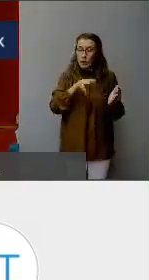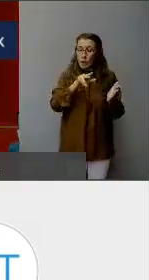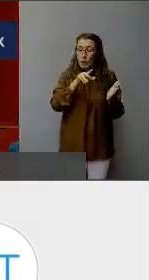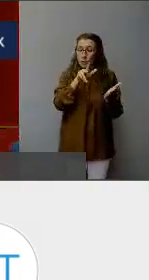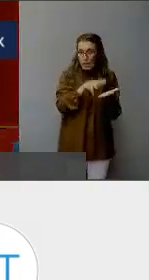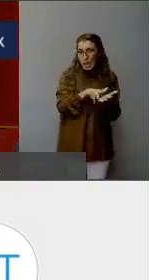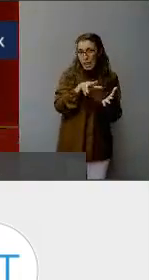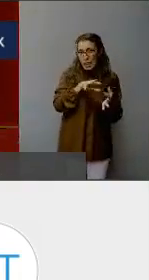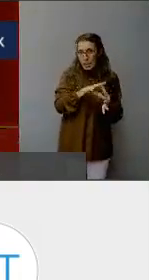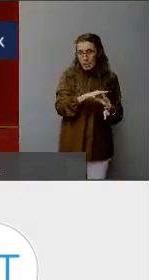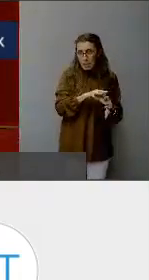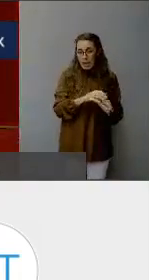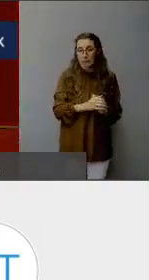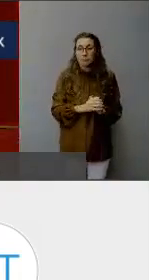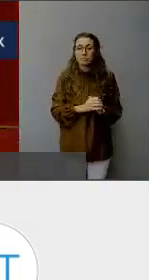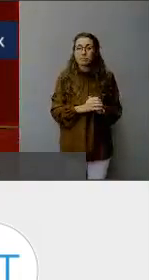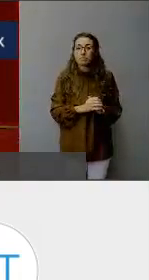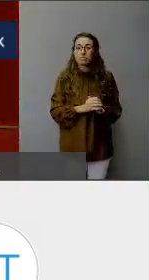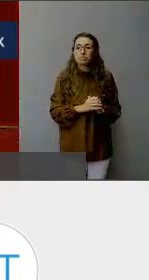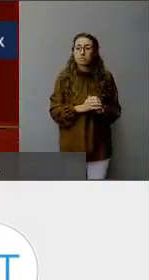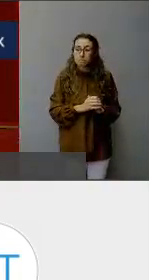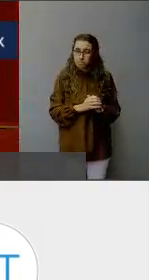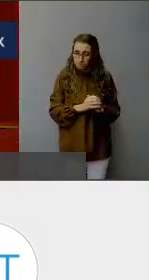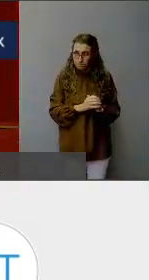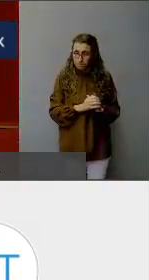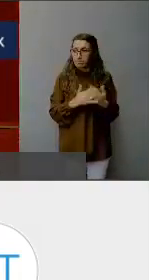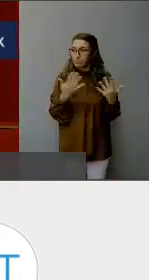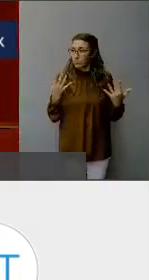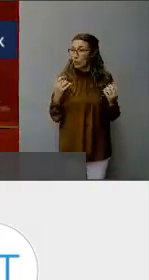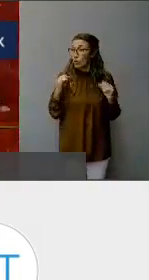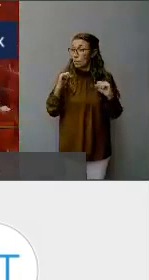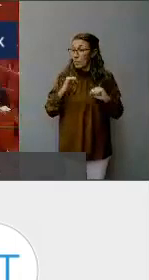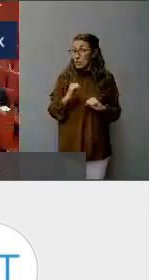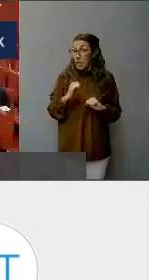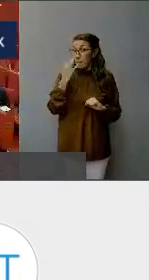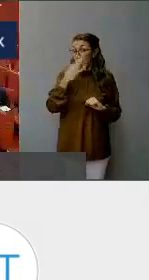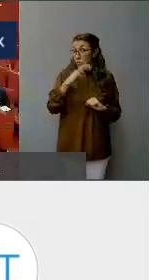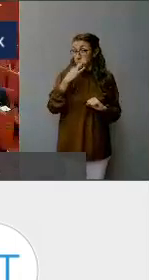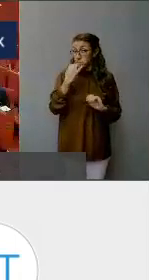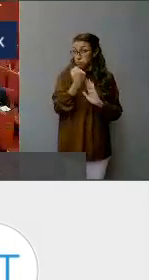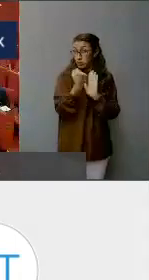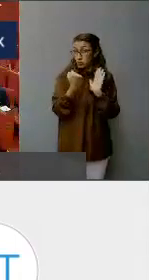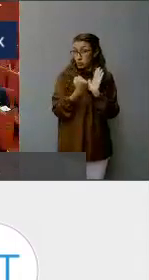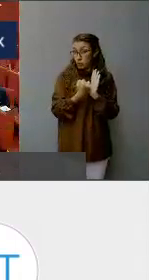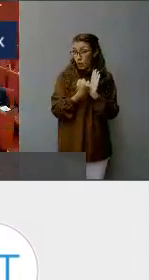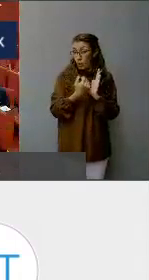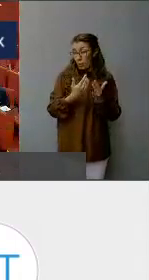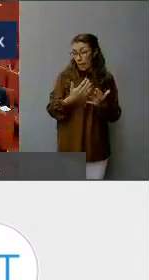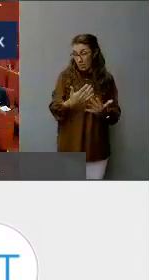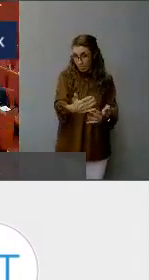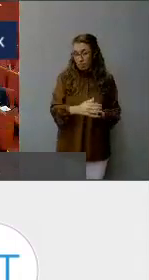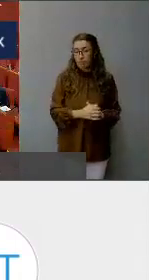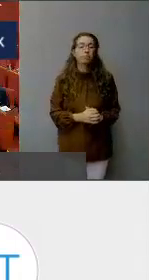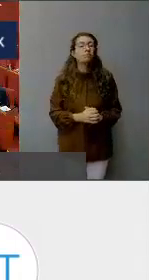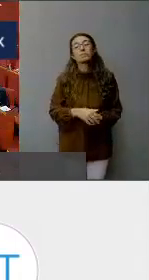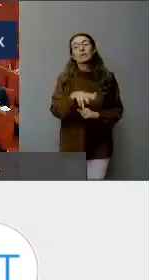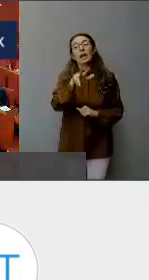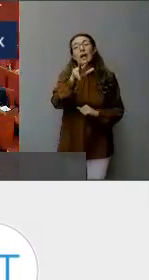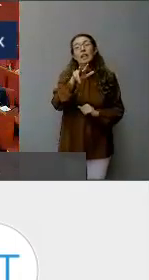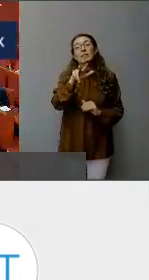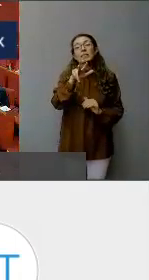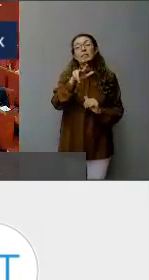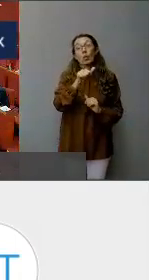grazie agli albi di serafini allora possiamo procedere con illustrazioni dei documenti i primi tre ordini del giorno sono stati